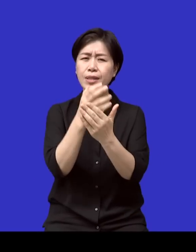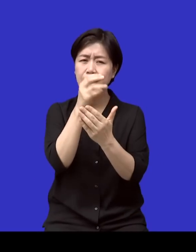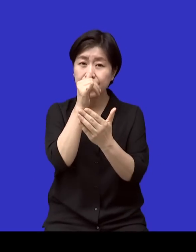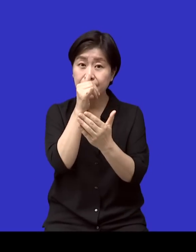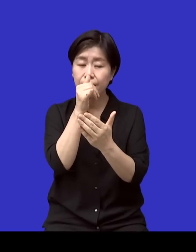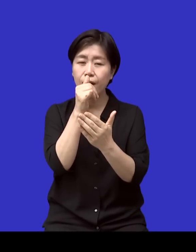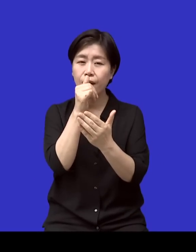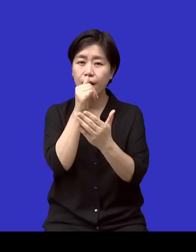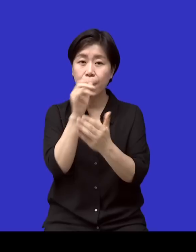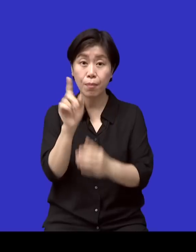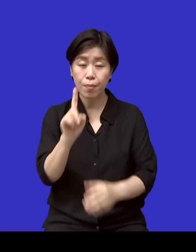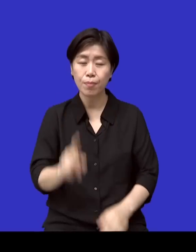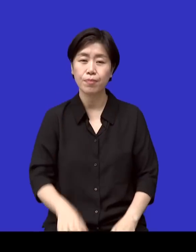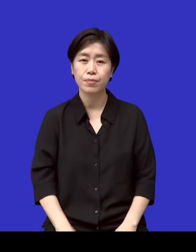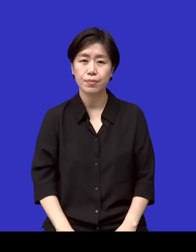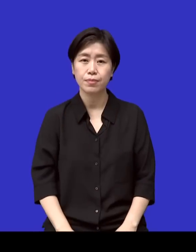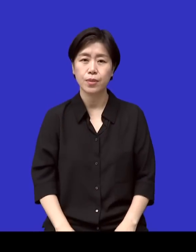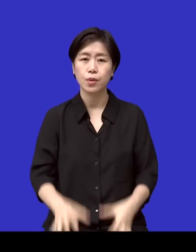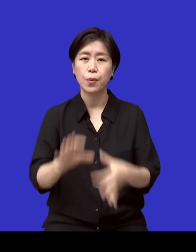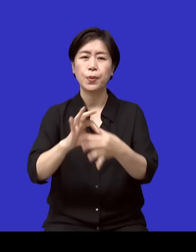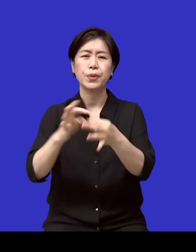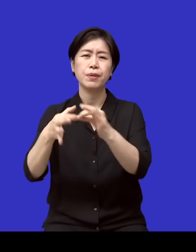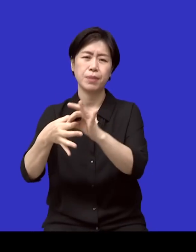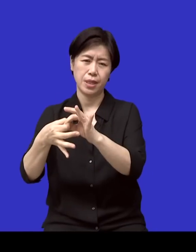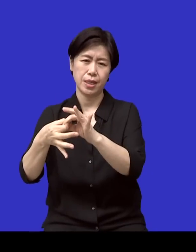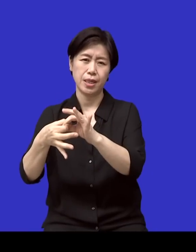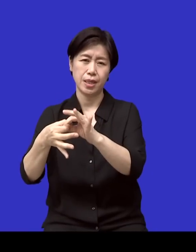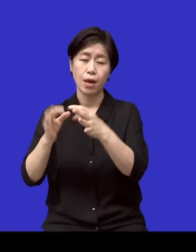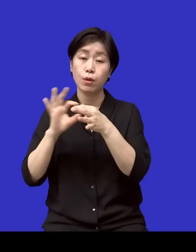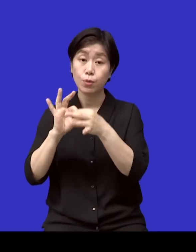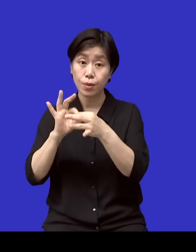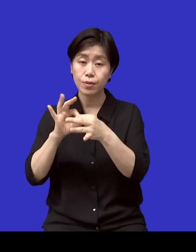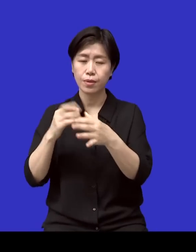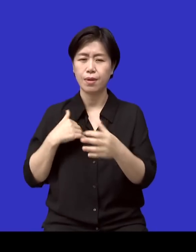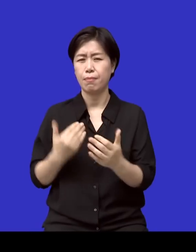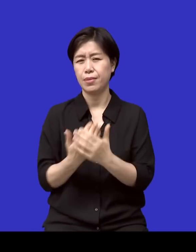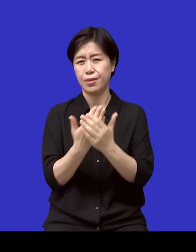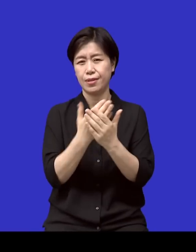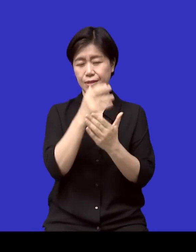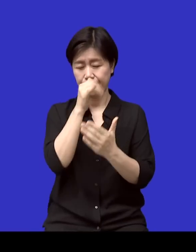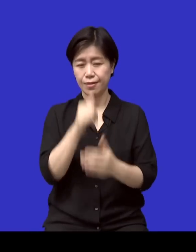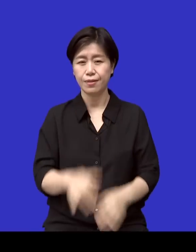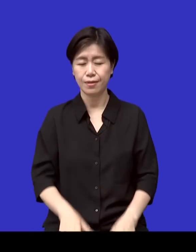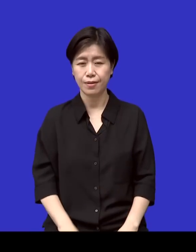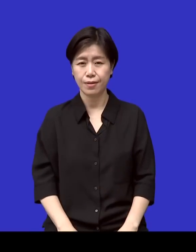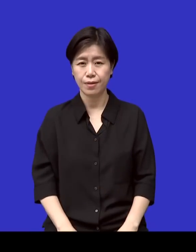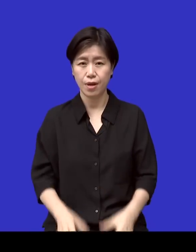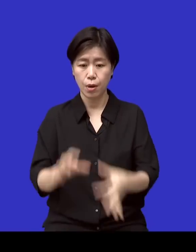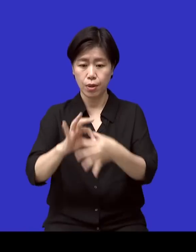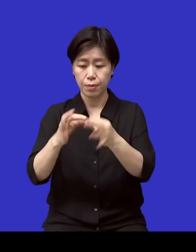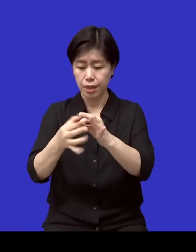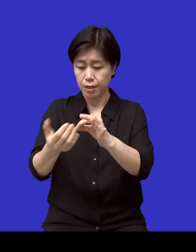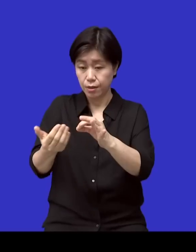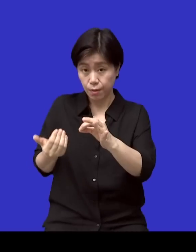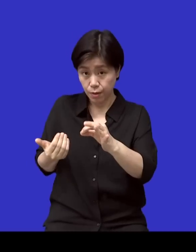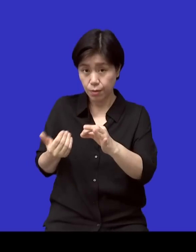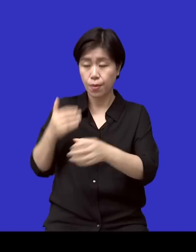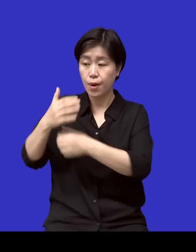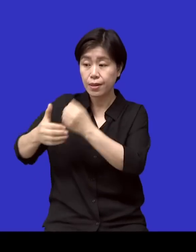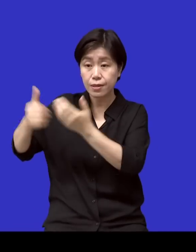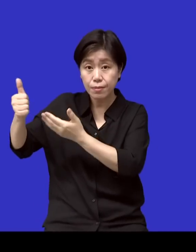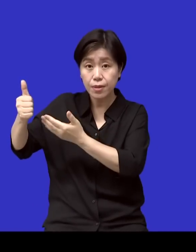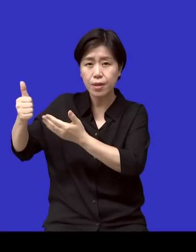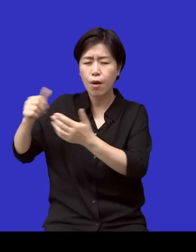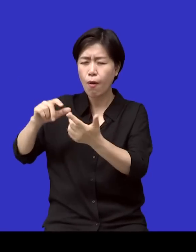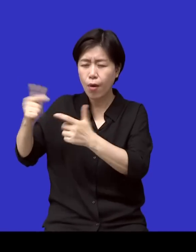하나가 올림픽이라는 시간이었던 것 같아요. 정말 올림픽 전에서도 굉장히 하나님께서 나에게 많은 걸 보여주셨고